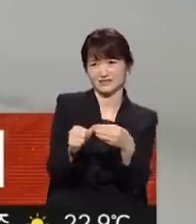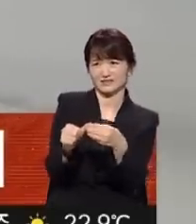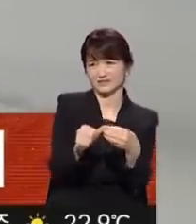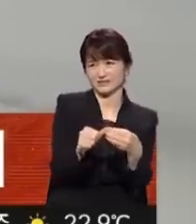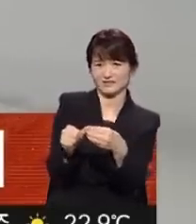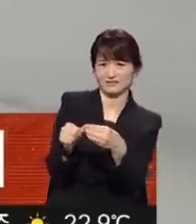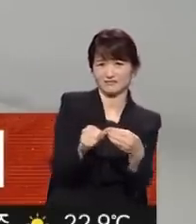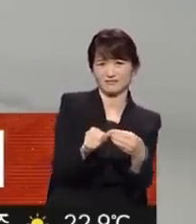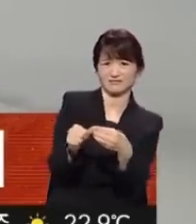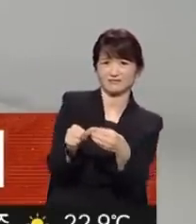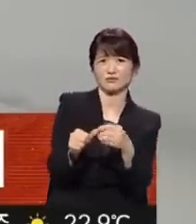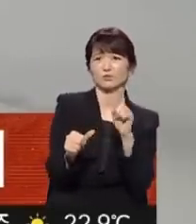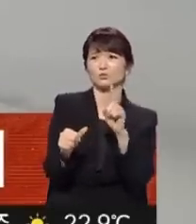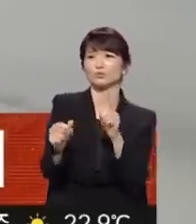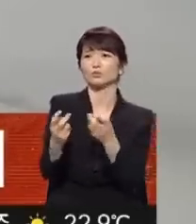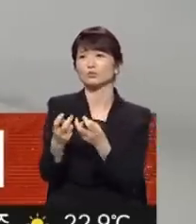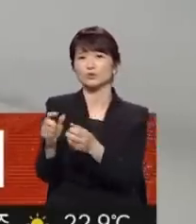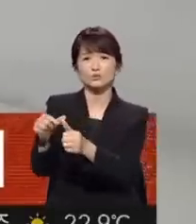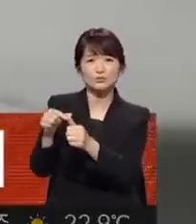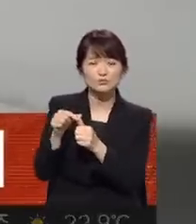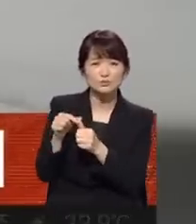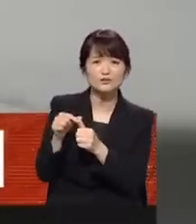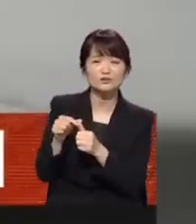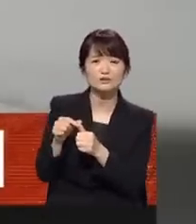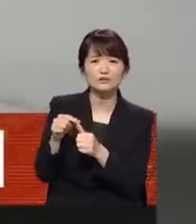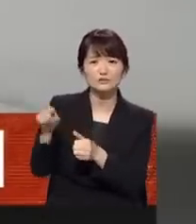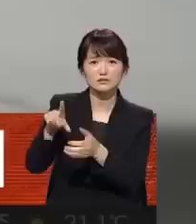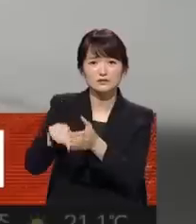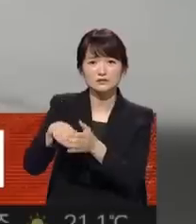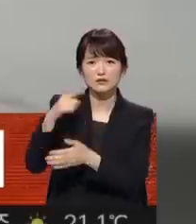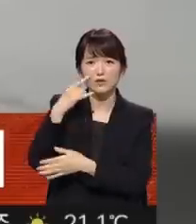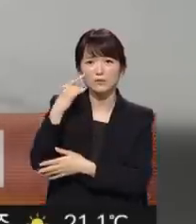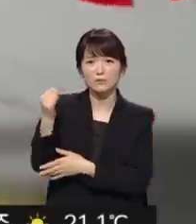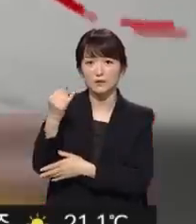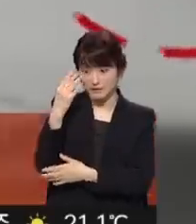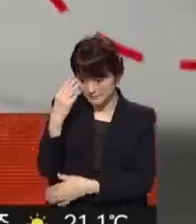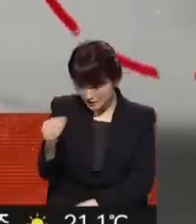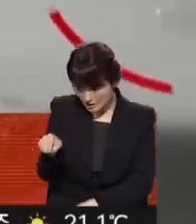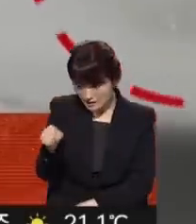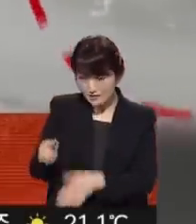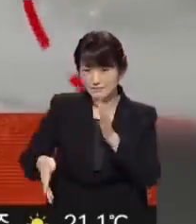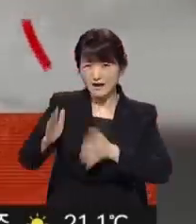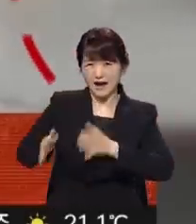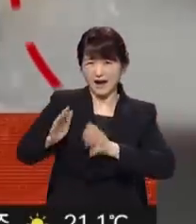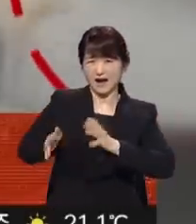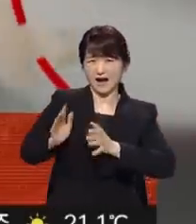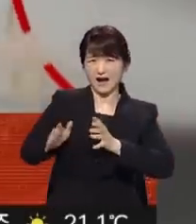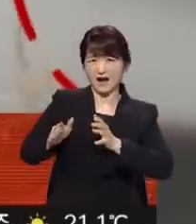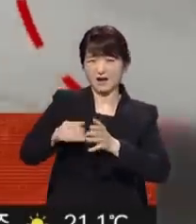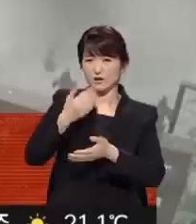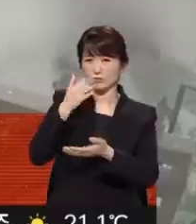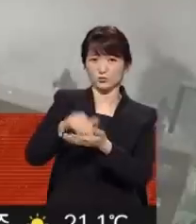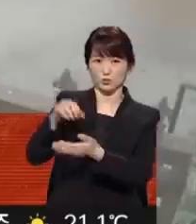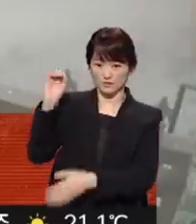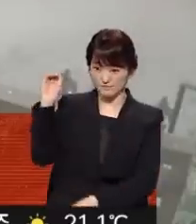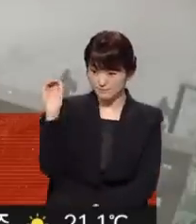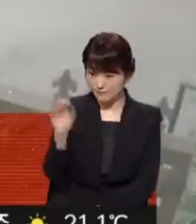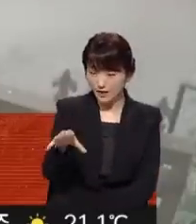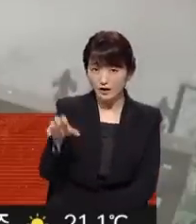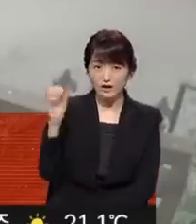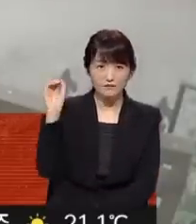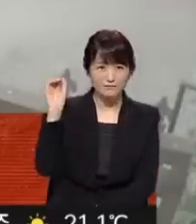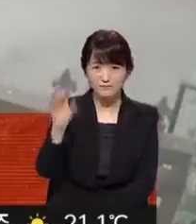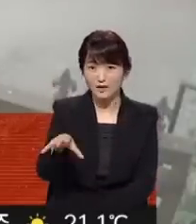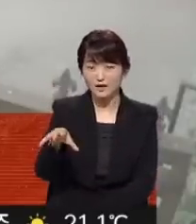말았습니다. 구조해야죠, 빨리. 그런데 때마침 이 아이의 엄마가 이걸 목격하고 뛰어나와서 돌을 집어들어서 이 개들을